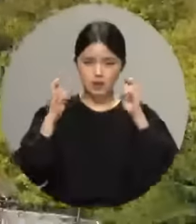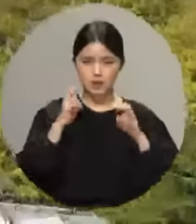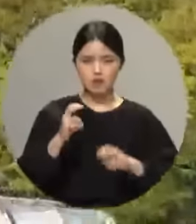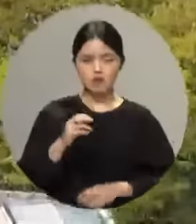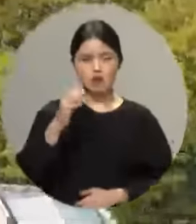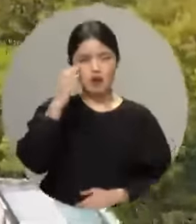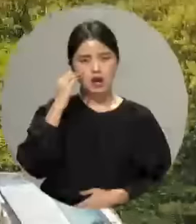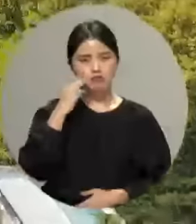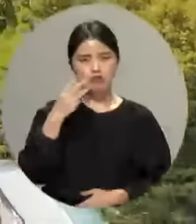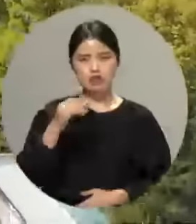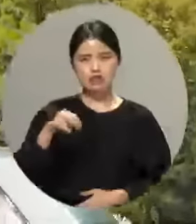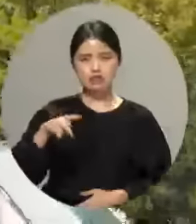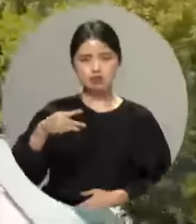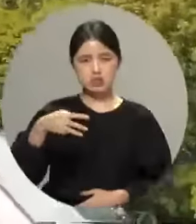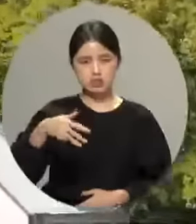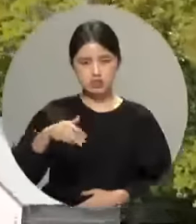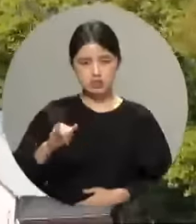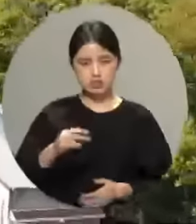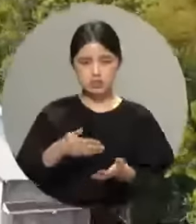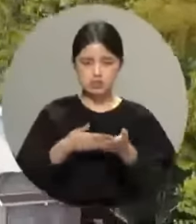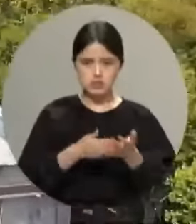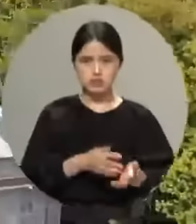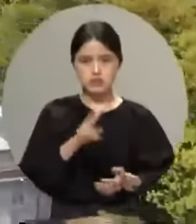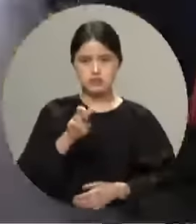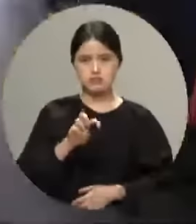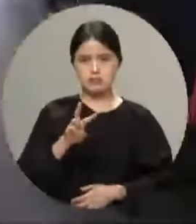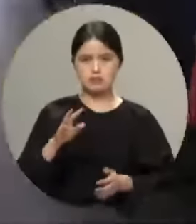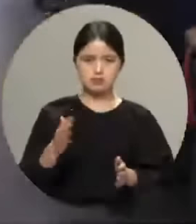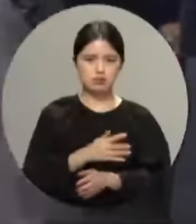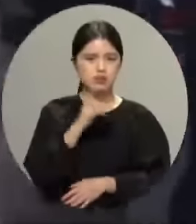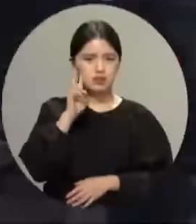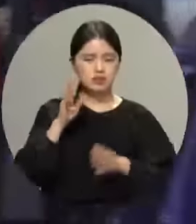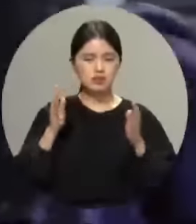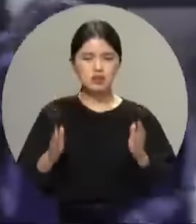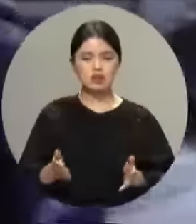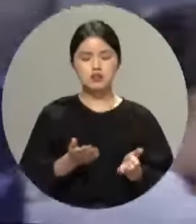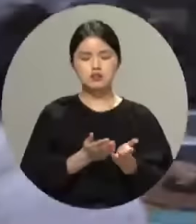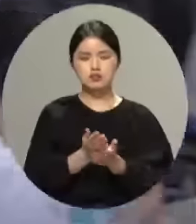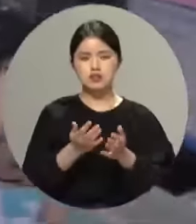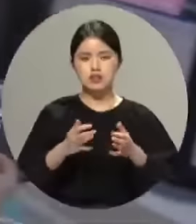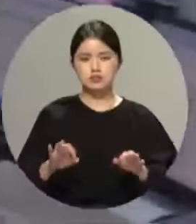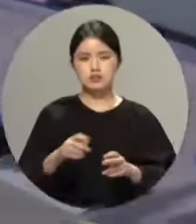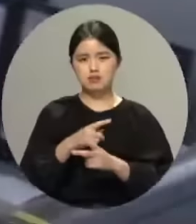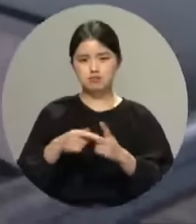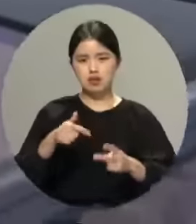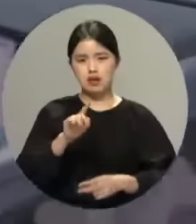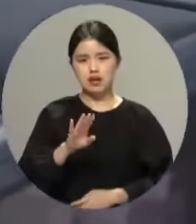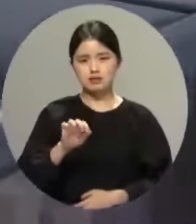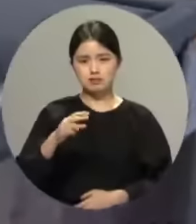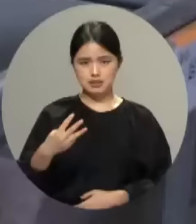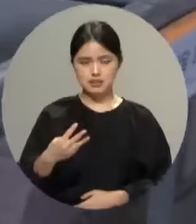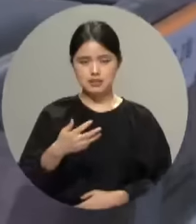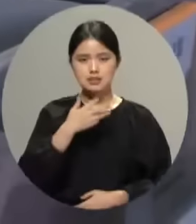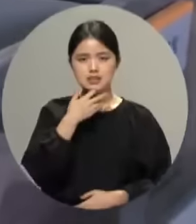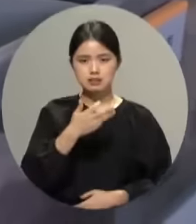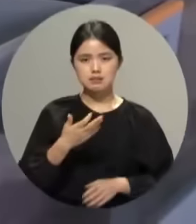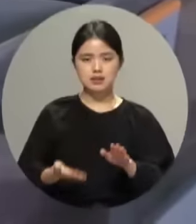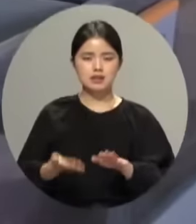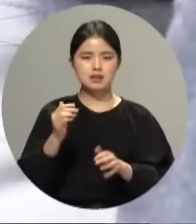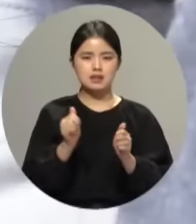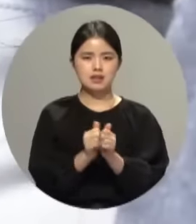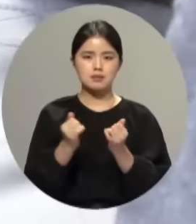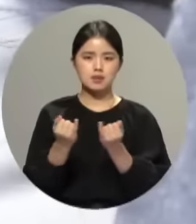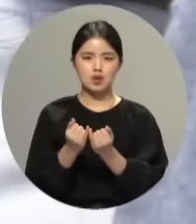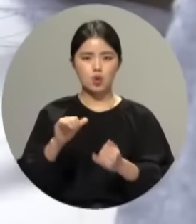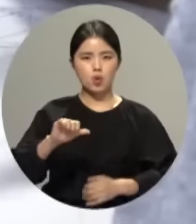리서치에 의뢰해 지난 23일부터 이틀간 군산 김제 부안 갑을 각각 18세 이상 남녀 500명을 전화